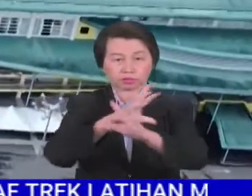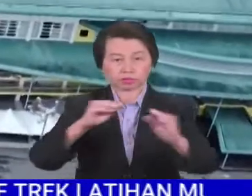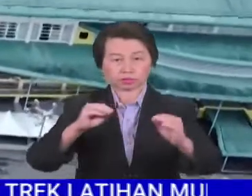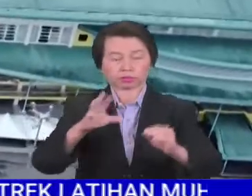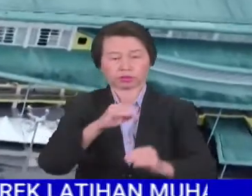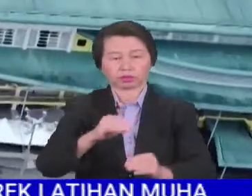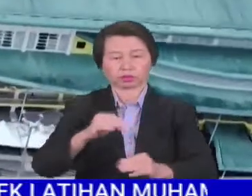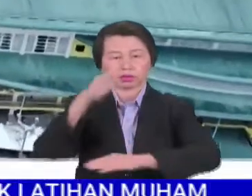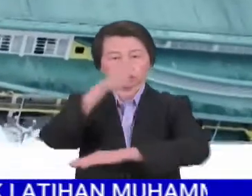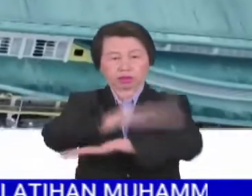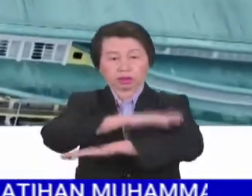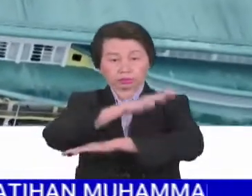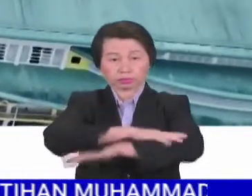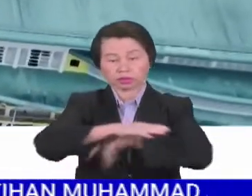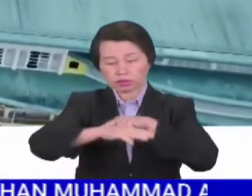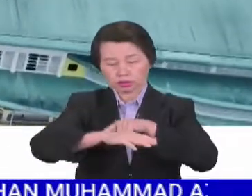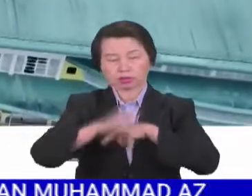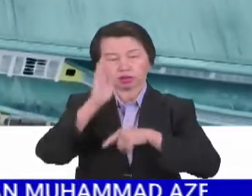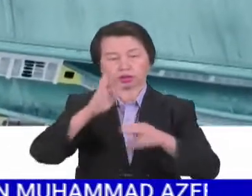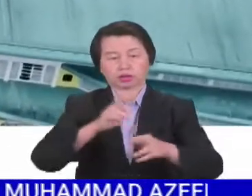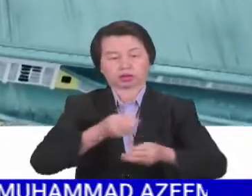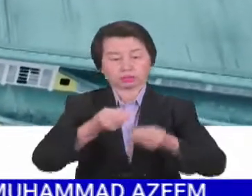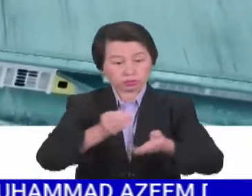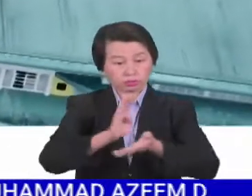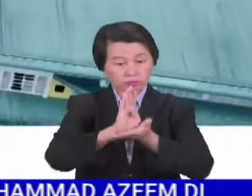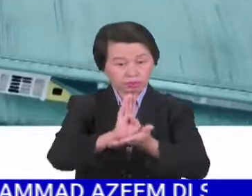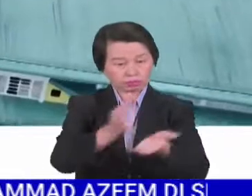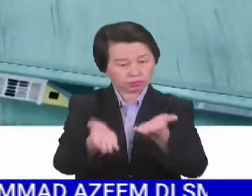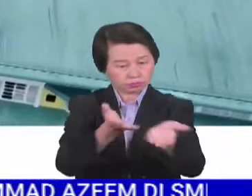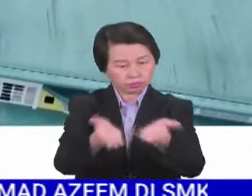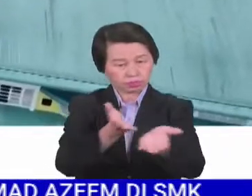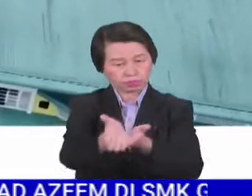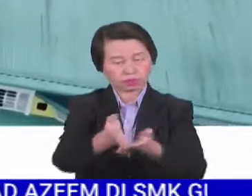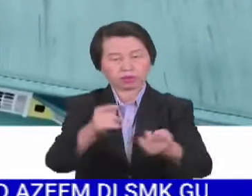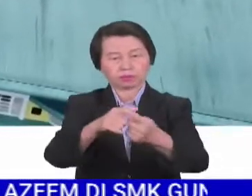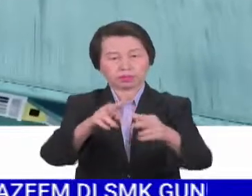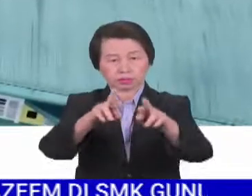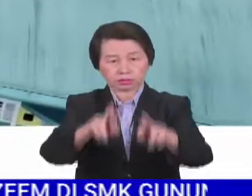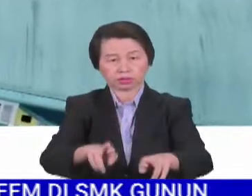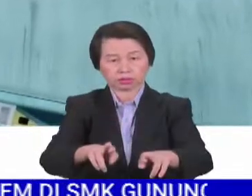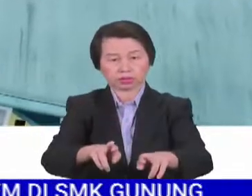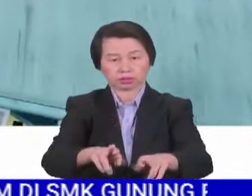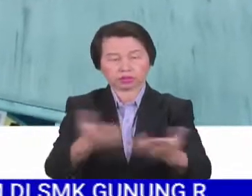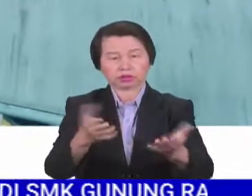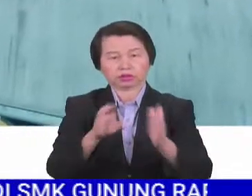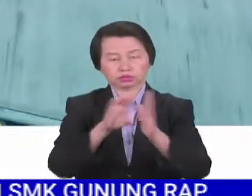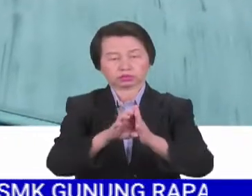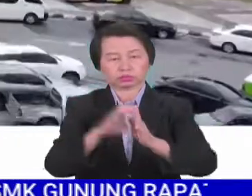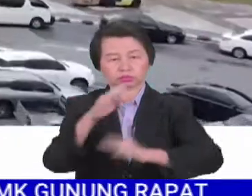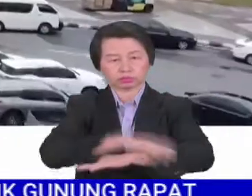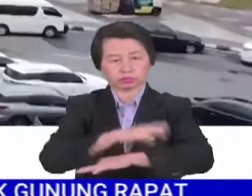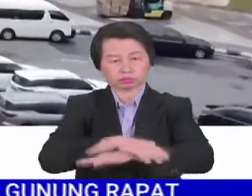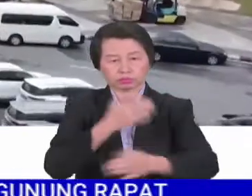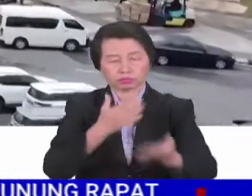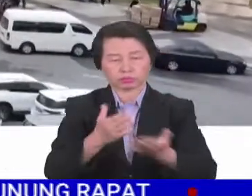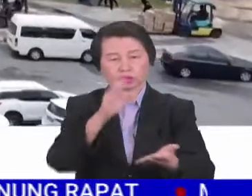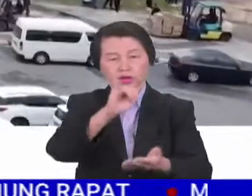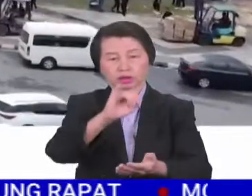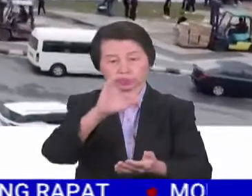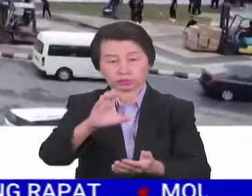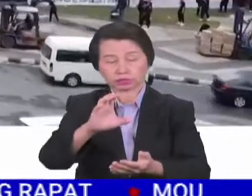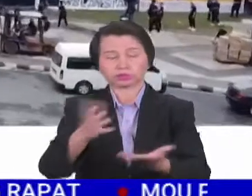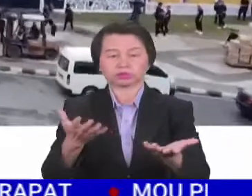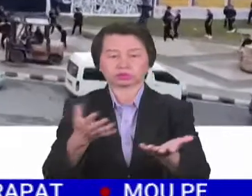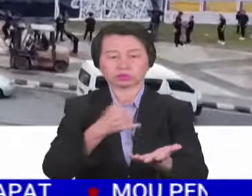Dan kaunter-kaunter ini juga akan menyediakan bantuan dan perkhidmatan langsung kepada rakyat. Sebagai contohnya, perkhidmatan penukaran kad pengenalan dan